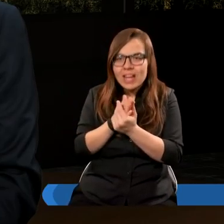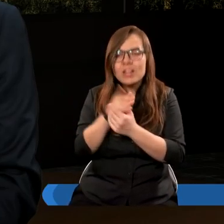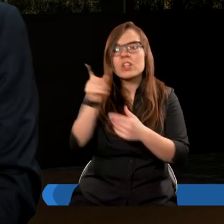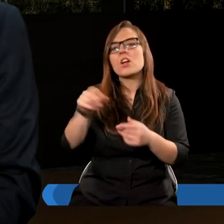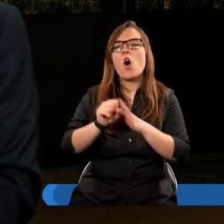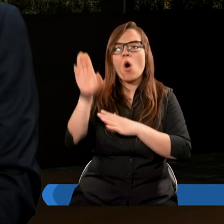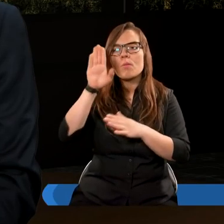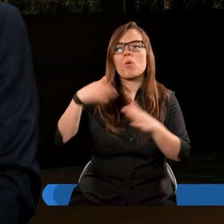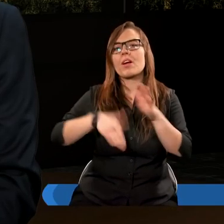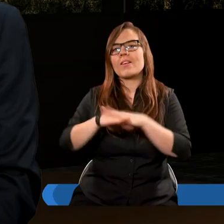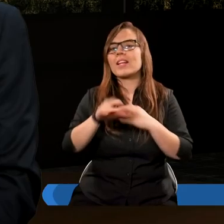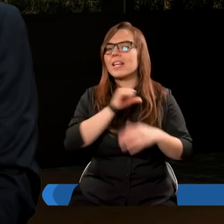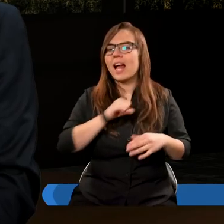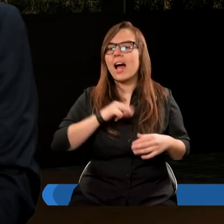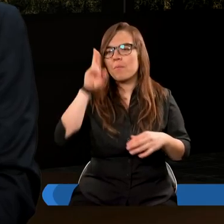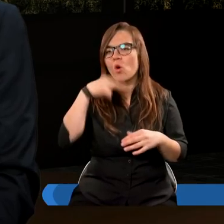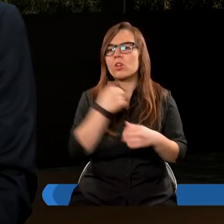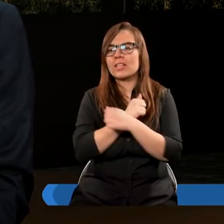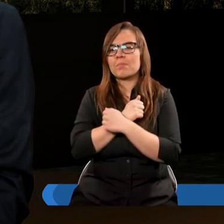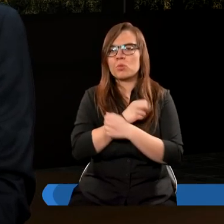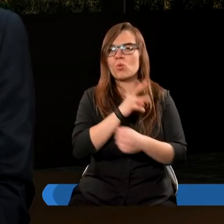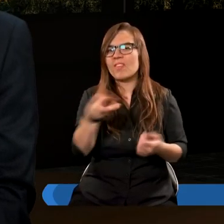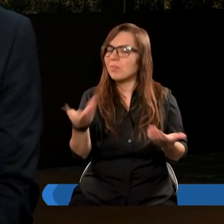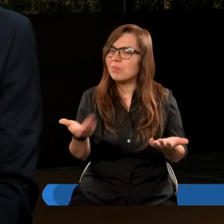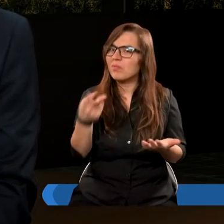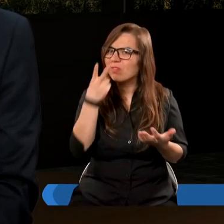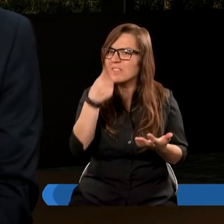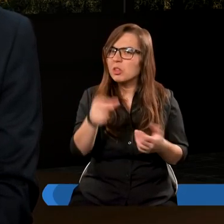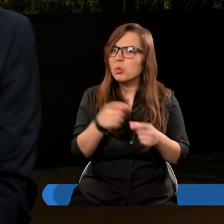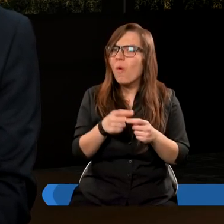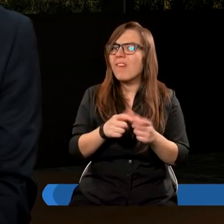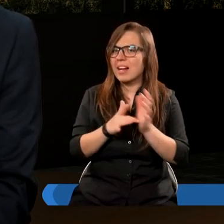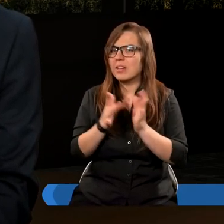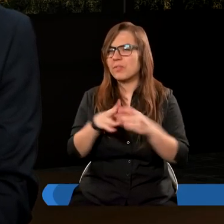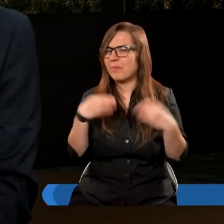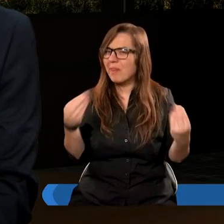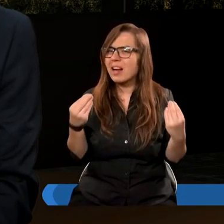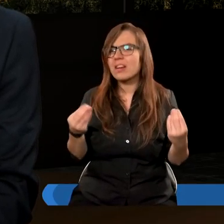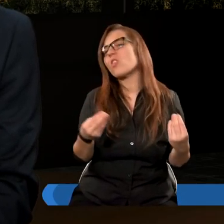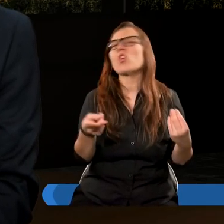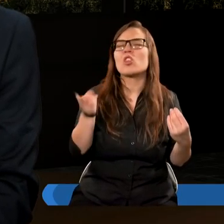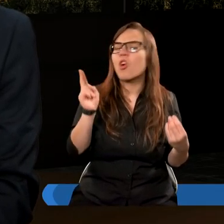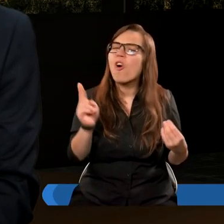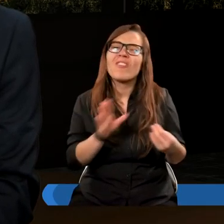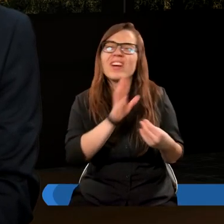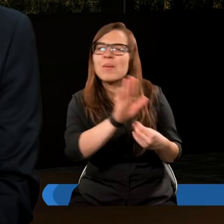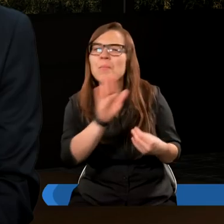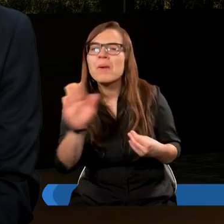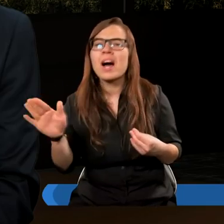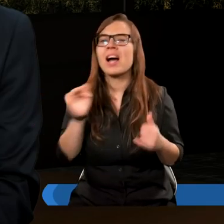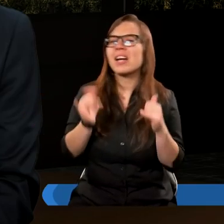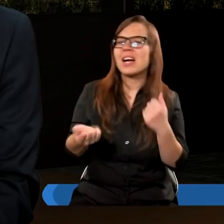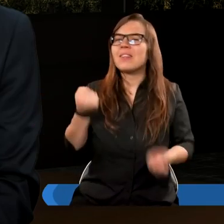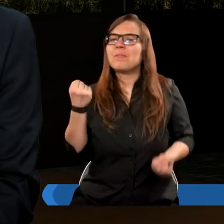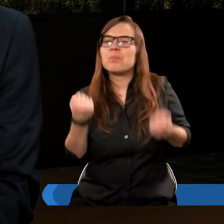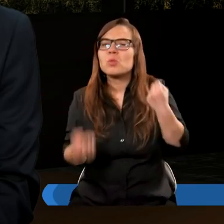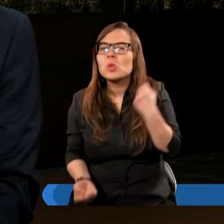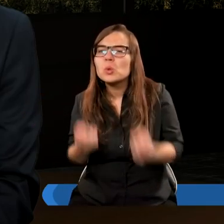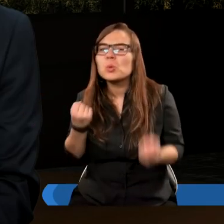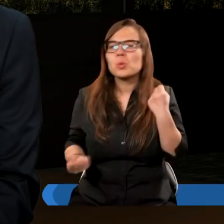Boga wyszedłem. Sam Ojciec miłuje was. To są słowa Pana Jezusa. Jeżeli ktokolwiek ma jakieś trudności